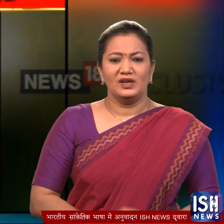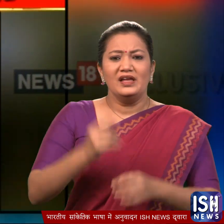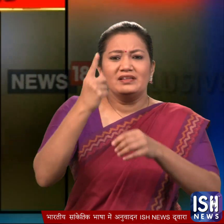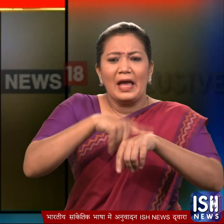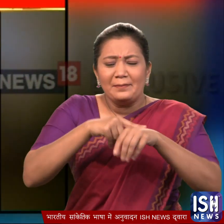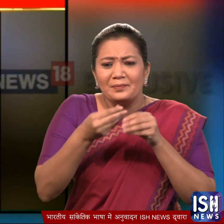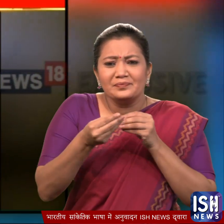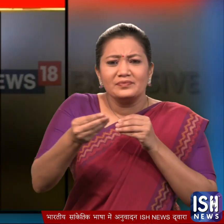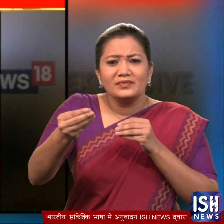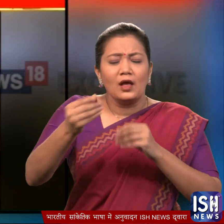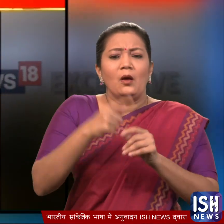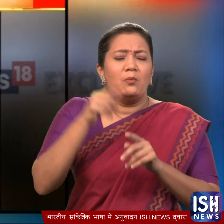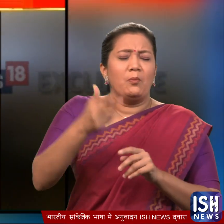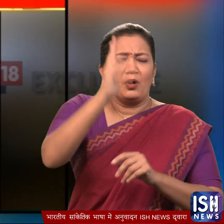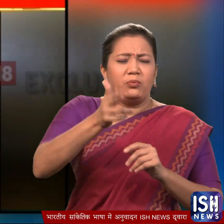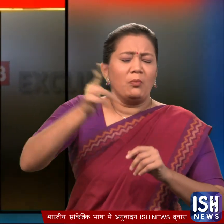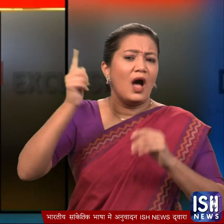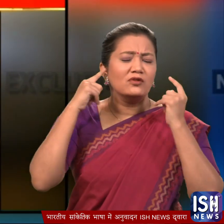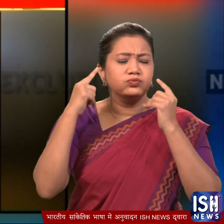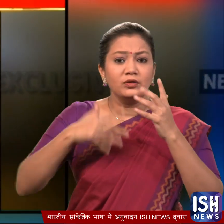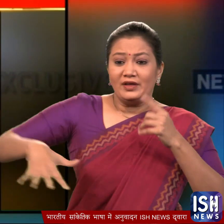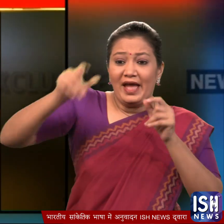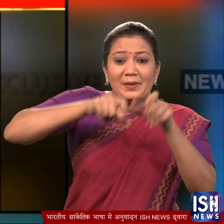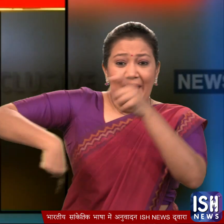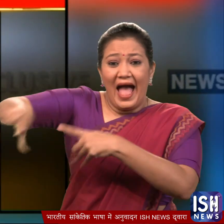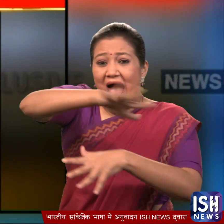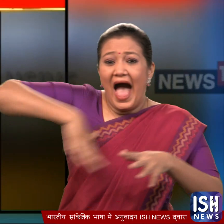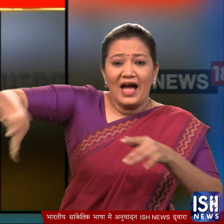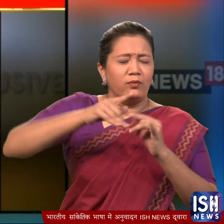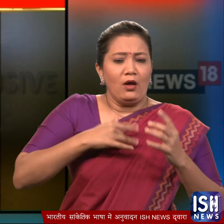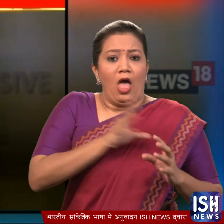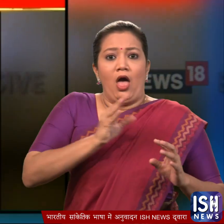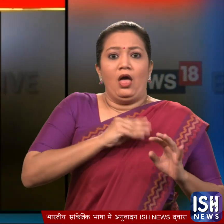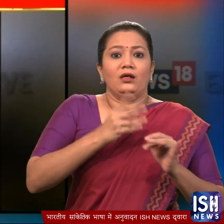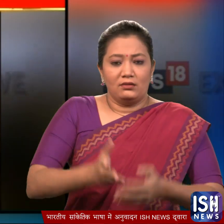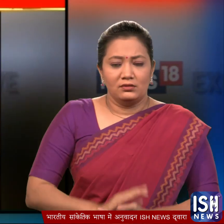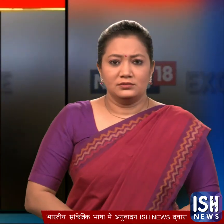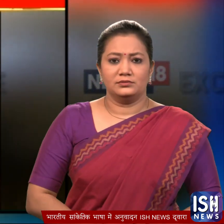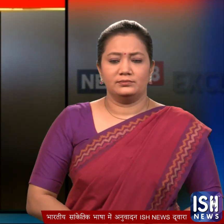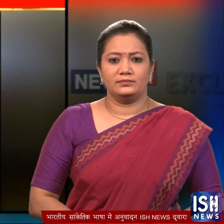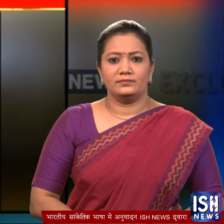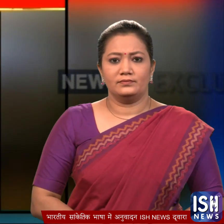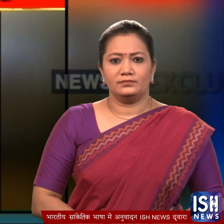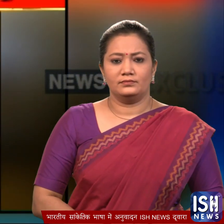कुछ मिनटों में ही बदमाशों ने वहां इतनी गोलियां चलाईं कि इलाके के लोग बुरी तरह दहशत में आ गए।